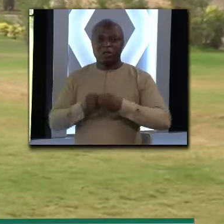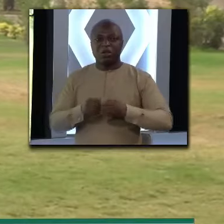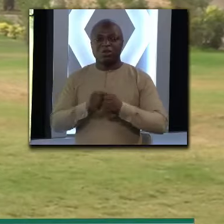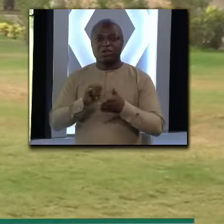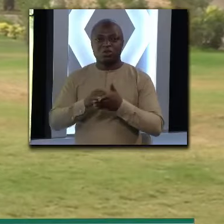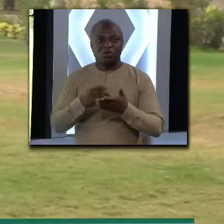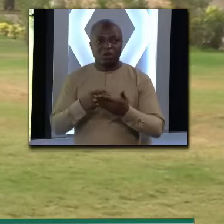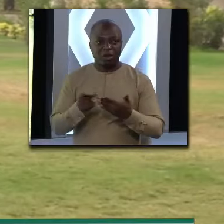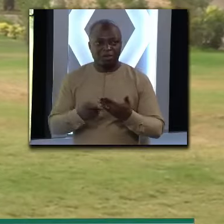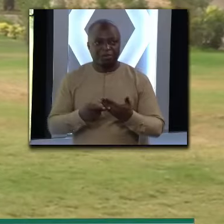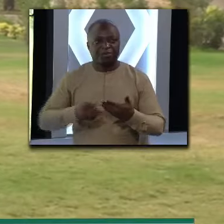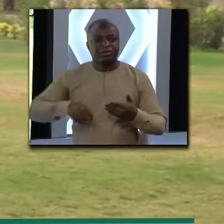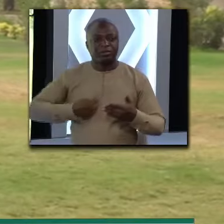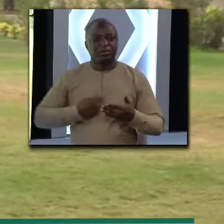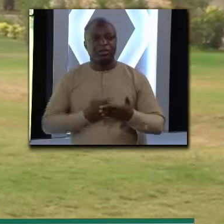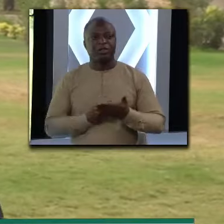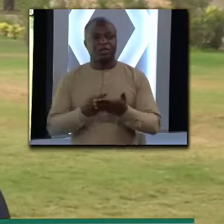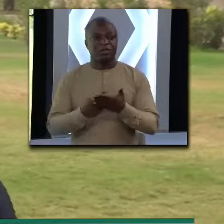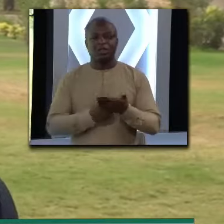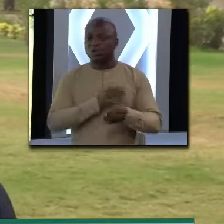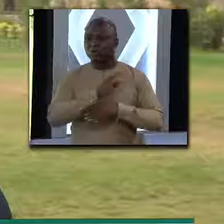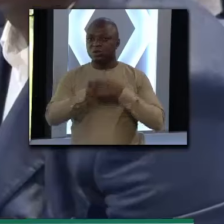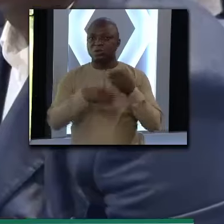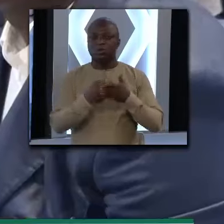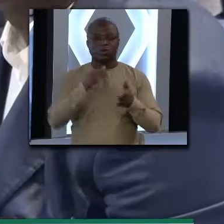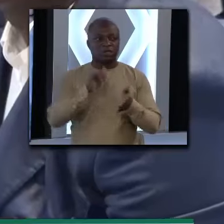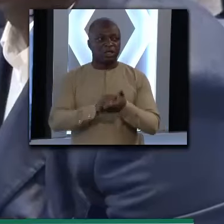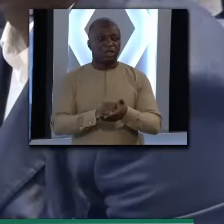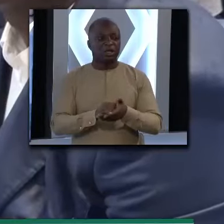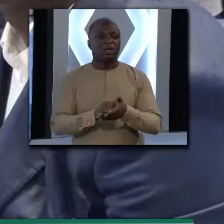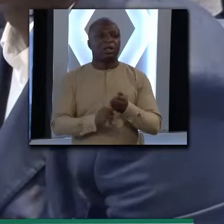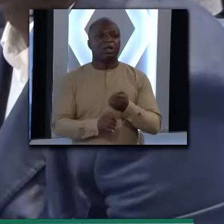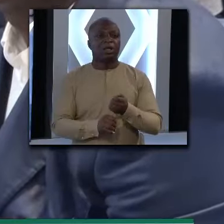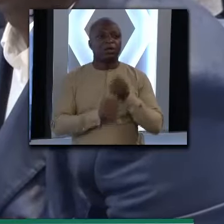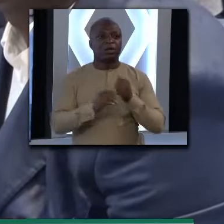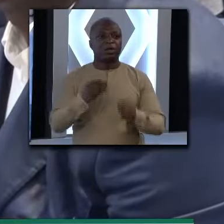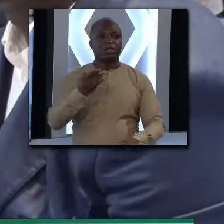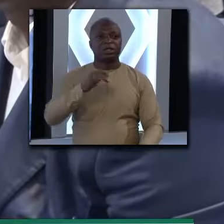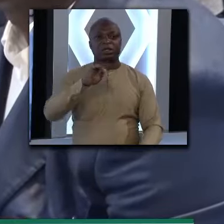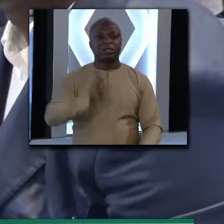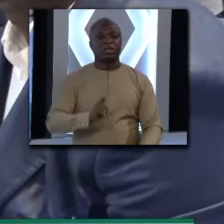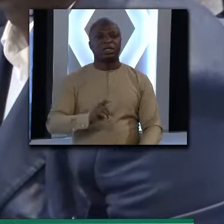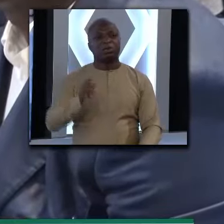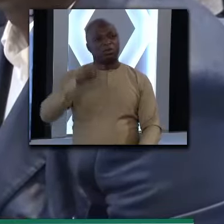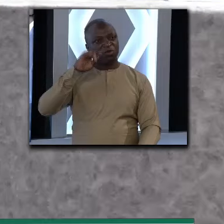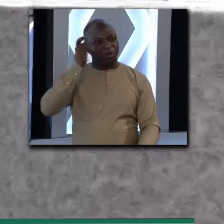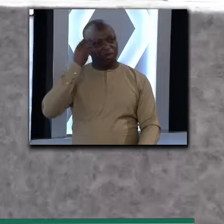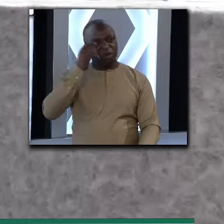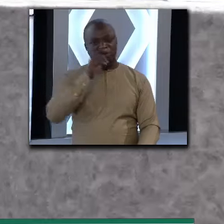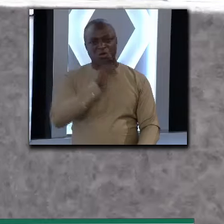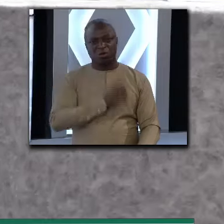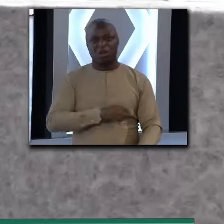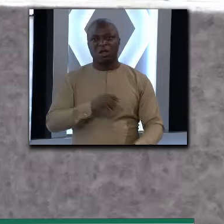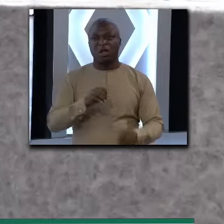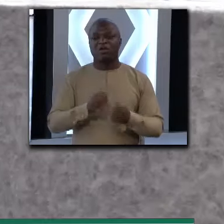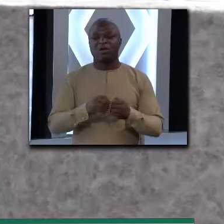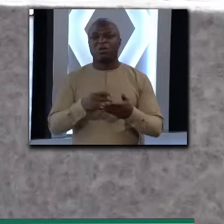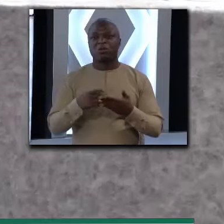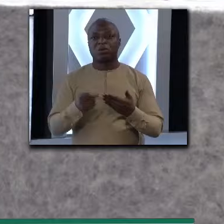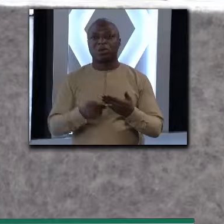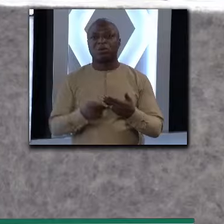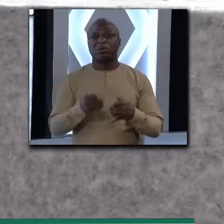cet atelier, ils vont discuter de tous ces aspects-là. L'appui de la GIZ au gouvernement togolais à travers le